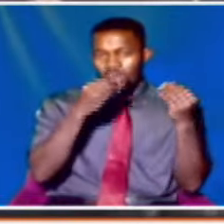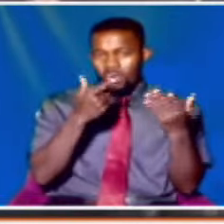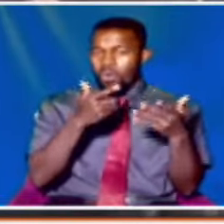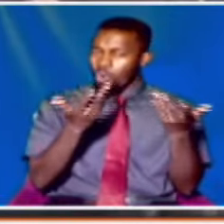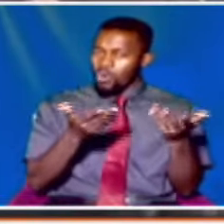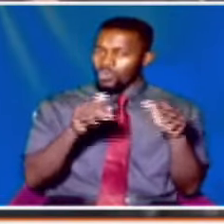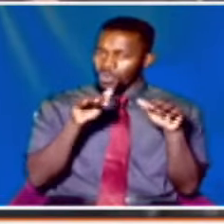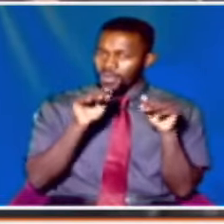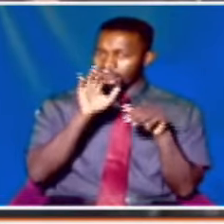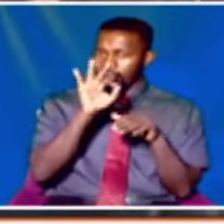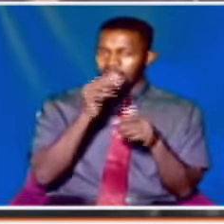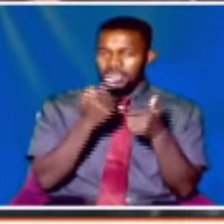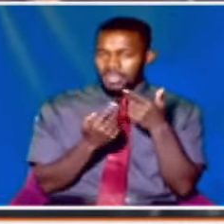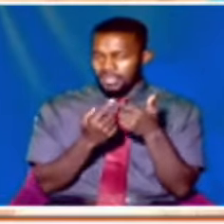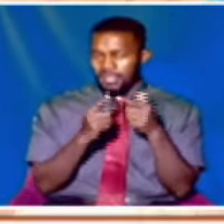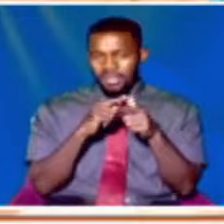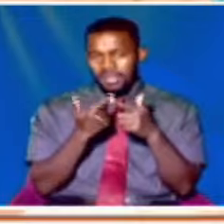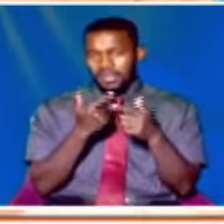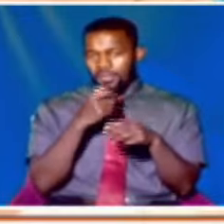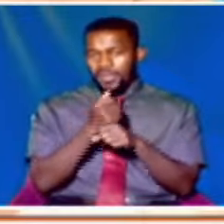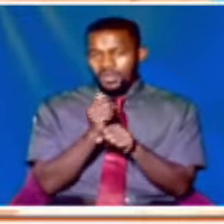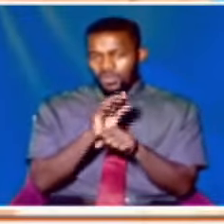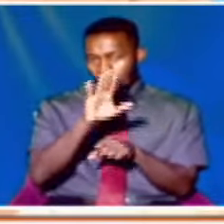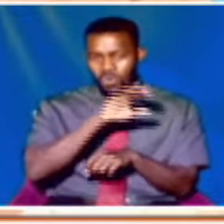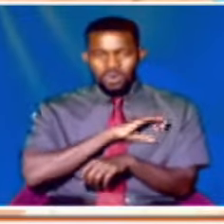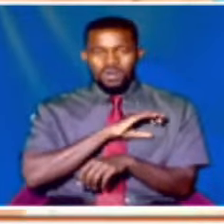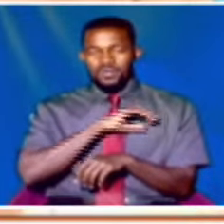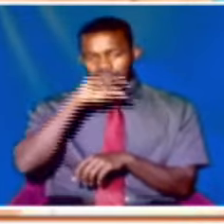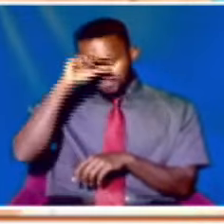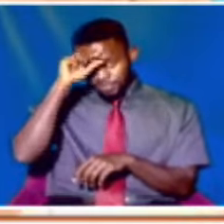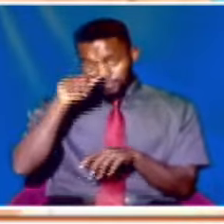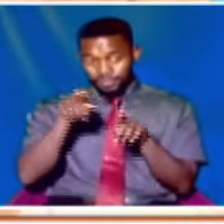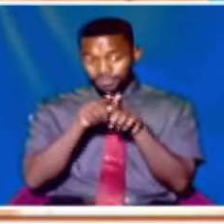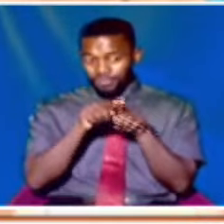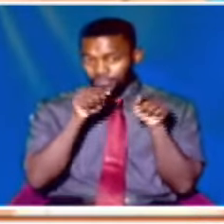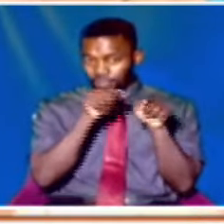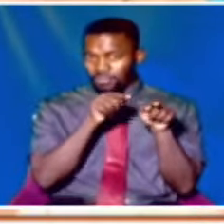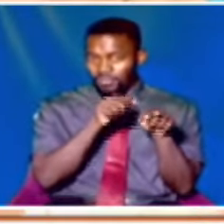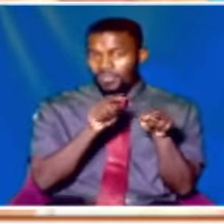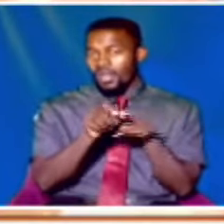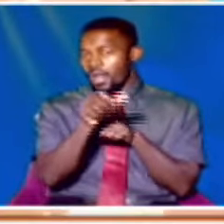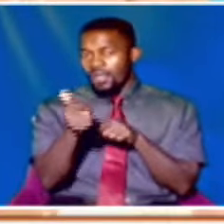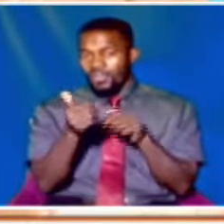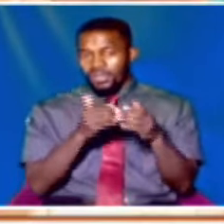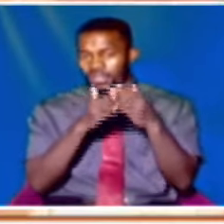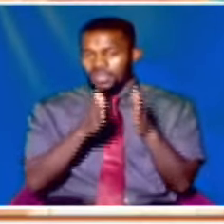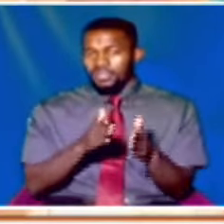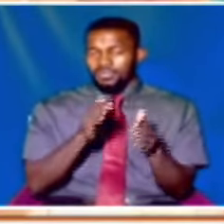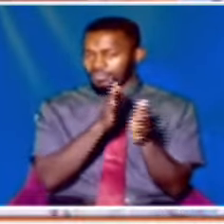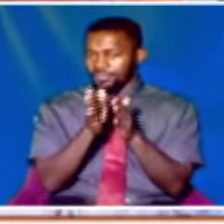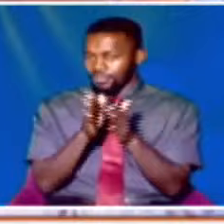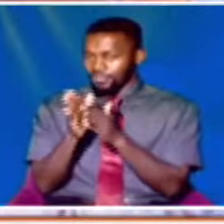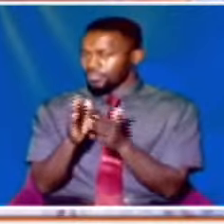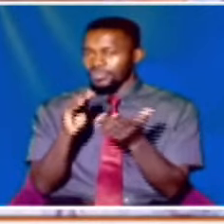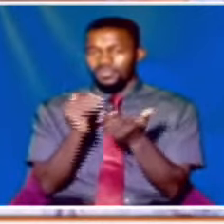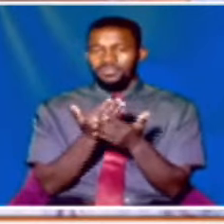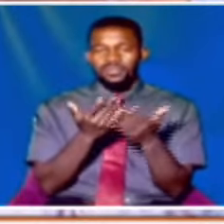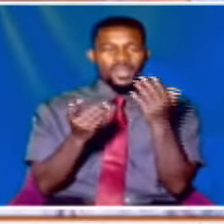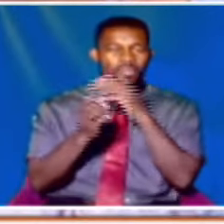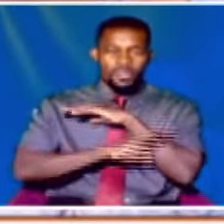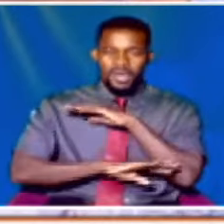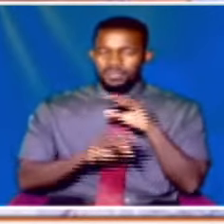mitatu, enda uga serikali yako. They castigated other leaders for planning meetings, which they said aimed at creating divisions in the